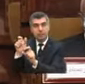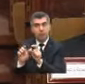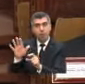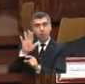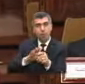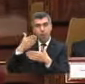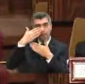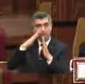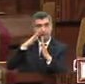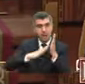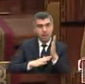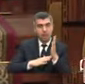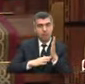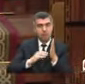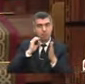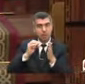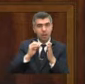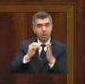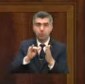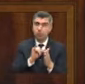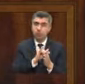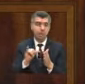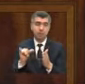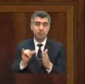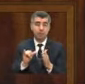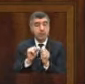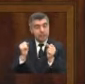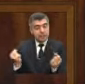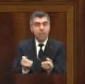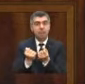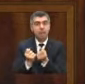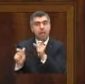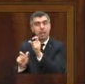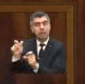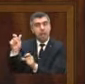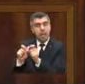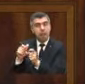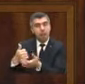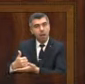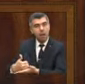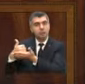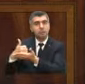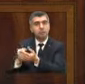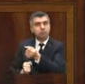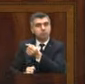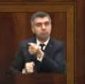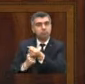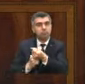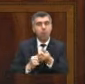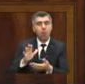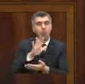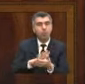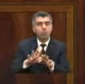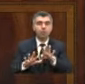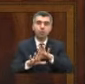المغربي، وهو ما يفرض التركيز على التنمية البشرية والعناية بالسياسات الاجتماعية